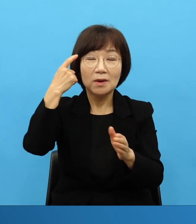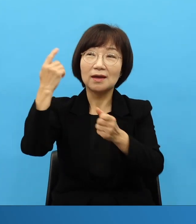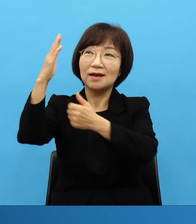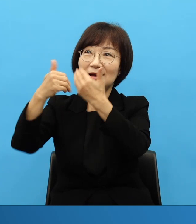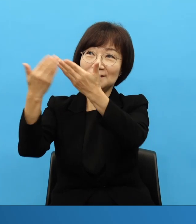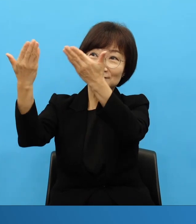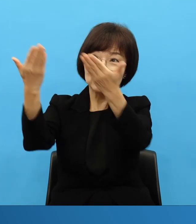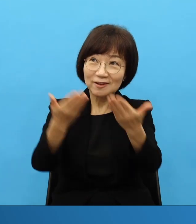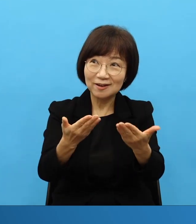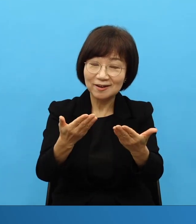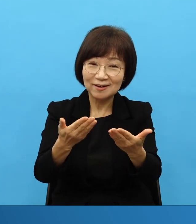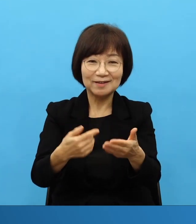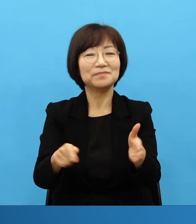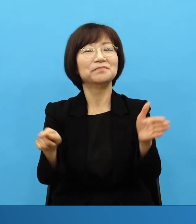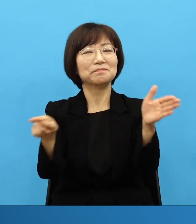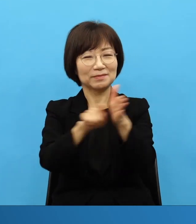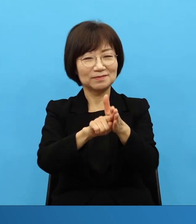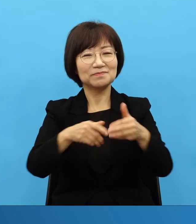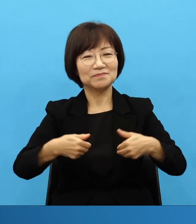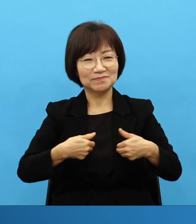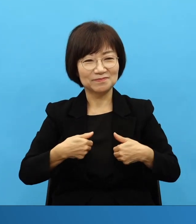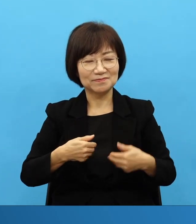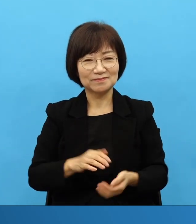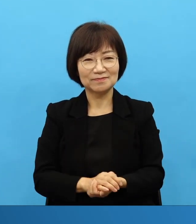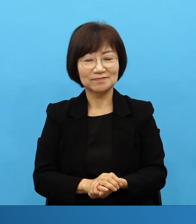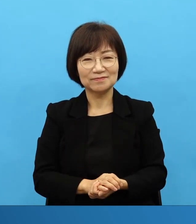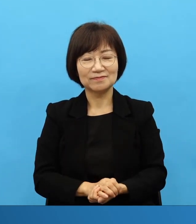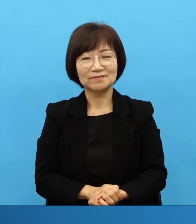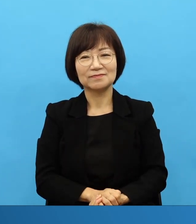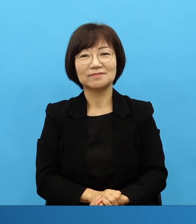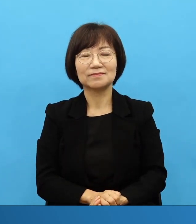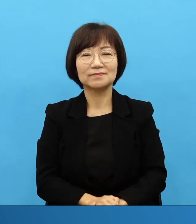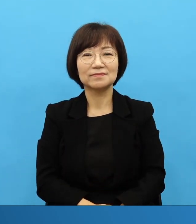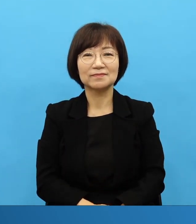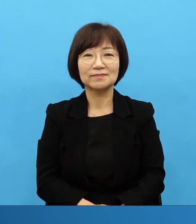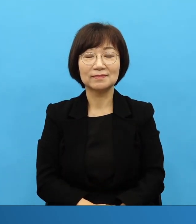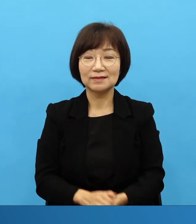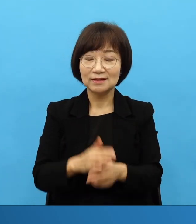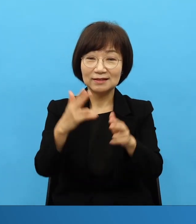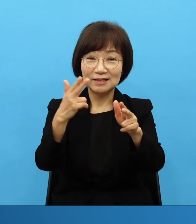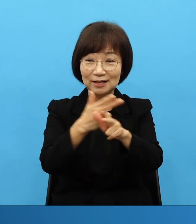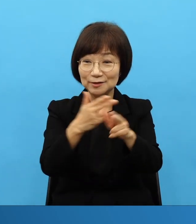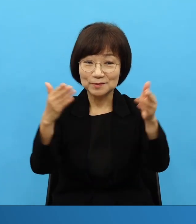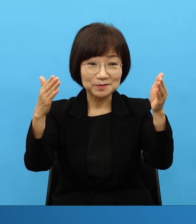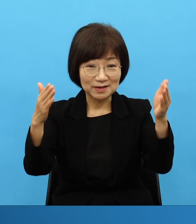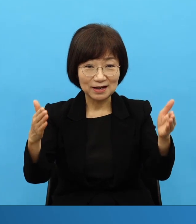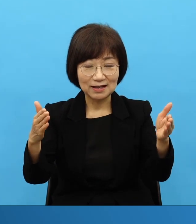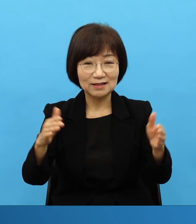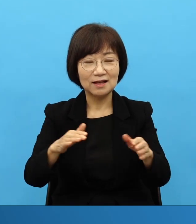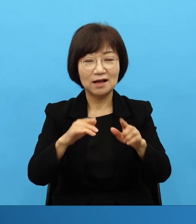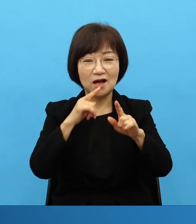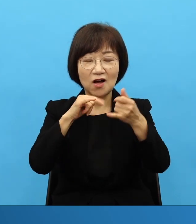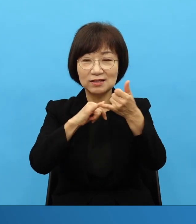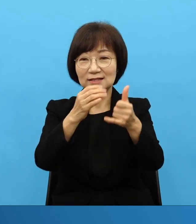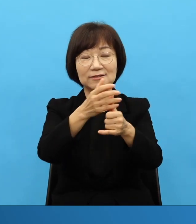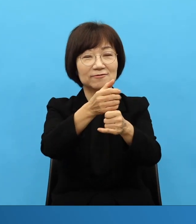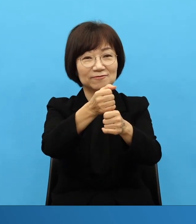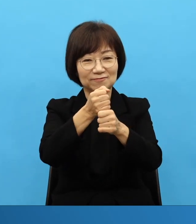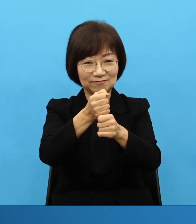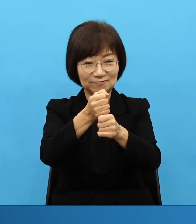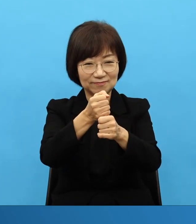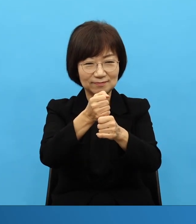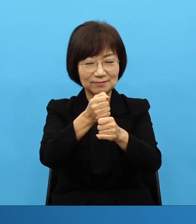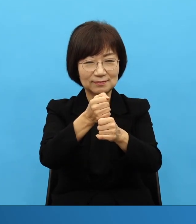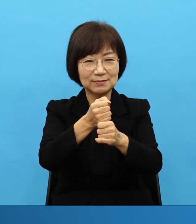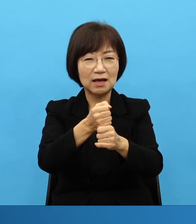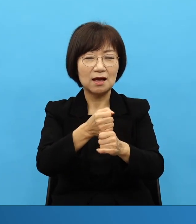been given to 우리가 us by 만들어낼 수 God. 없기 때문에. And because we can't make this on our own. 이번 주간에 오늘 여러분 이 언약 딱 사실은 평생 잡아야